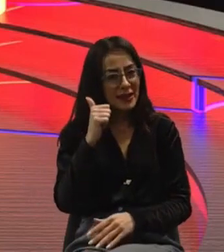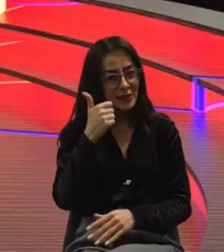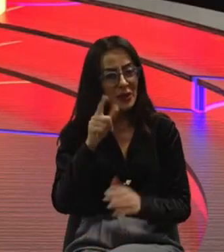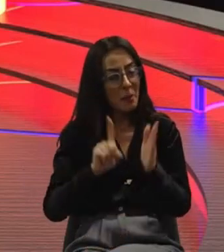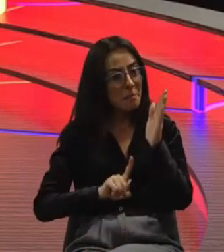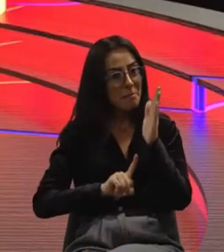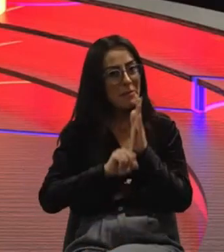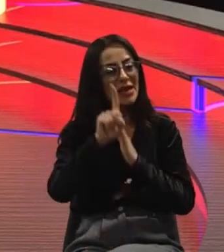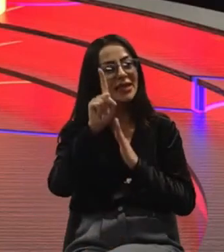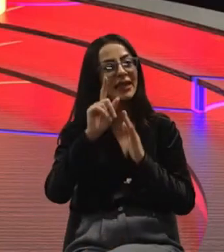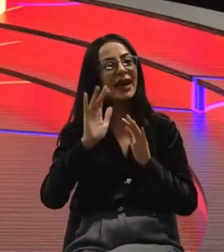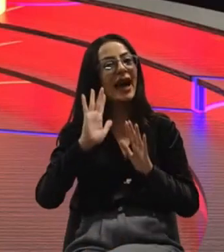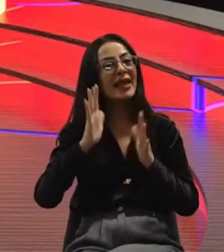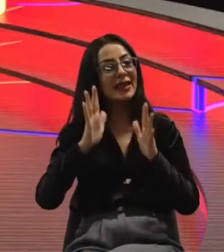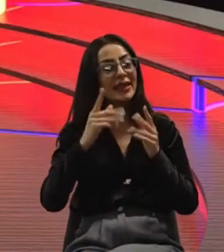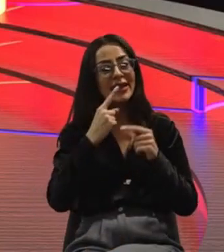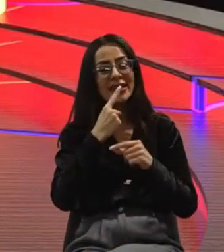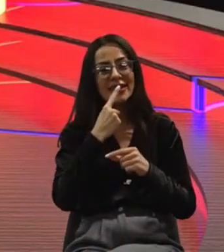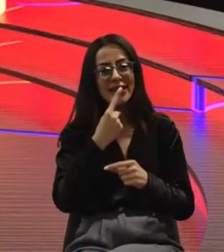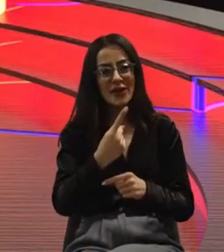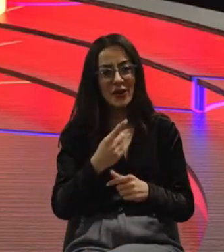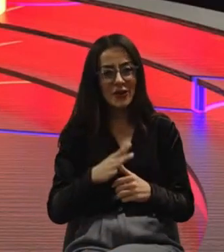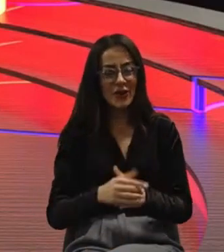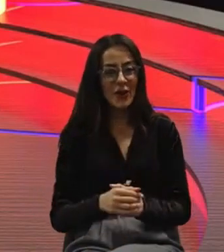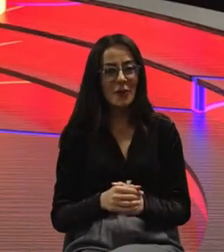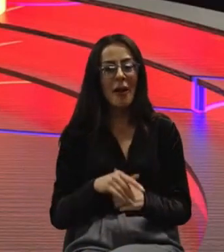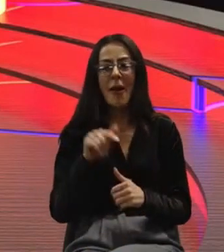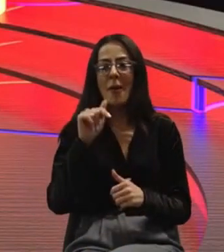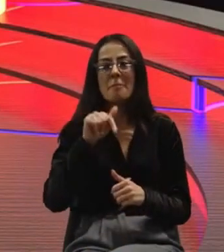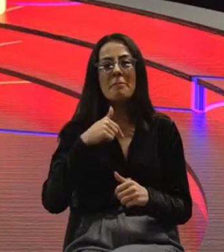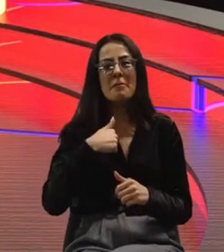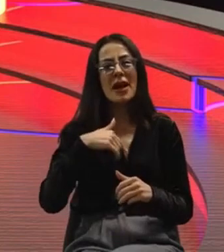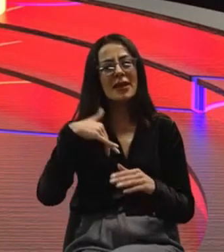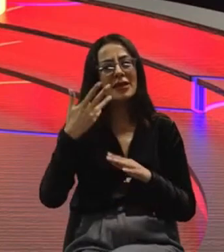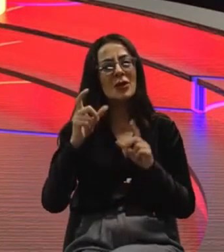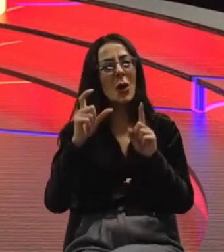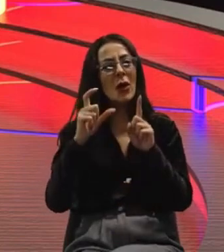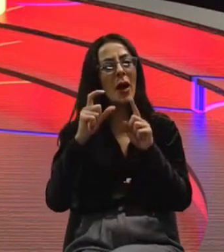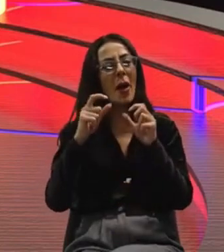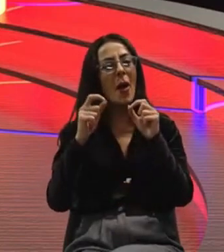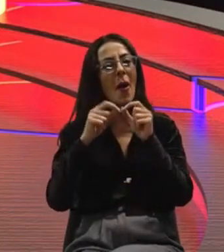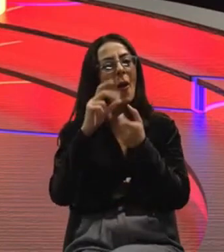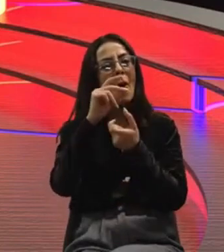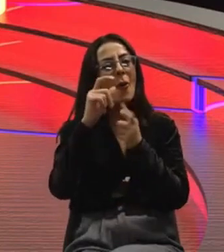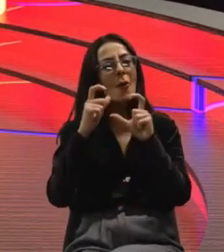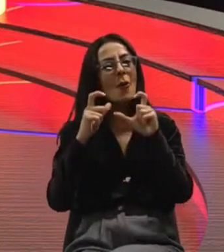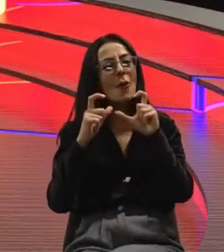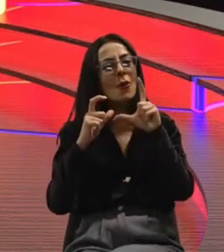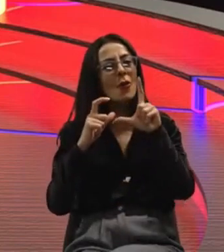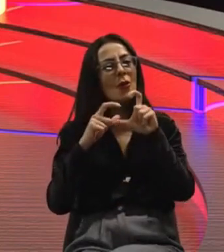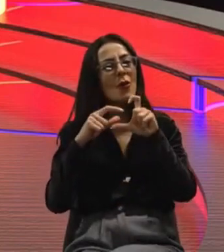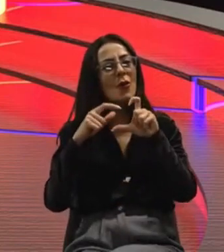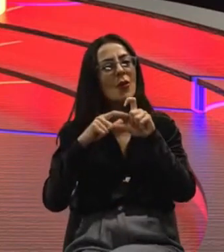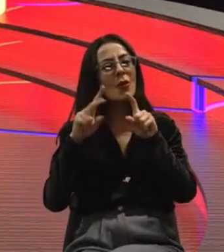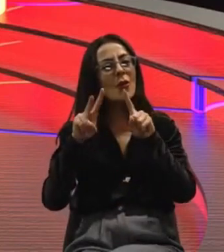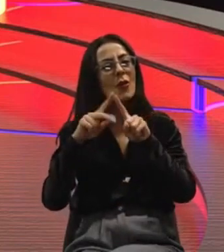biliyorum zannediyorum benden sonra Bülent hocam da Bülent hoca mı da hoşgeldiniz diyorum